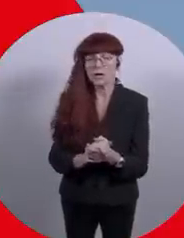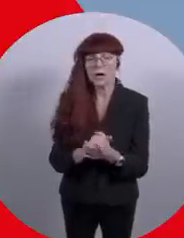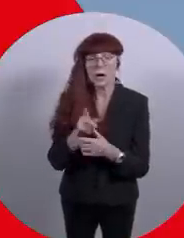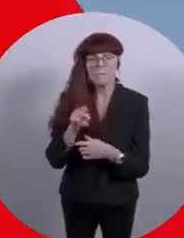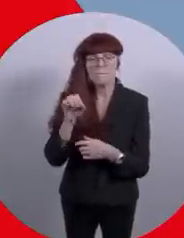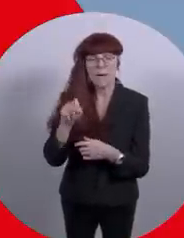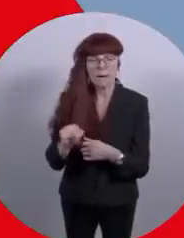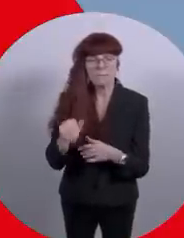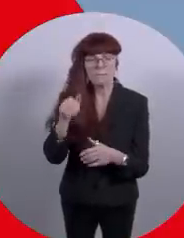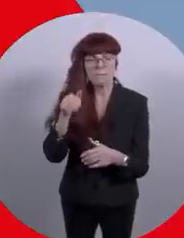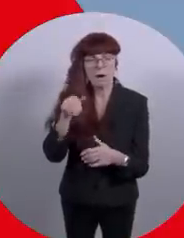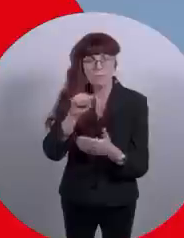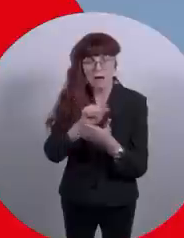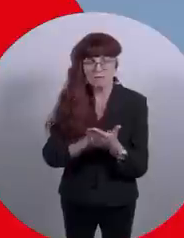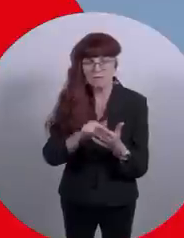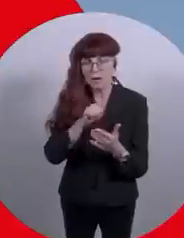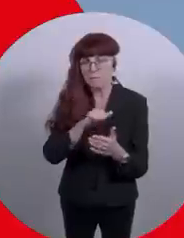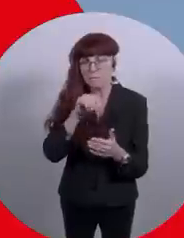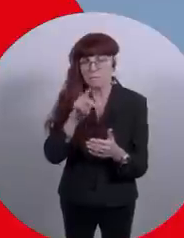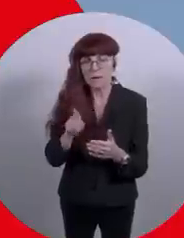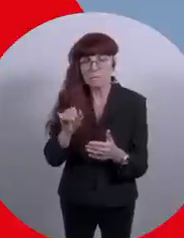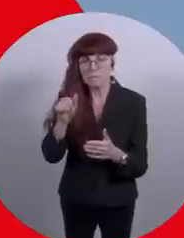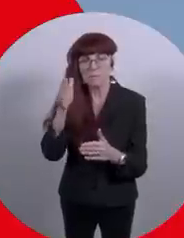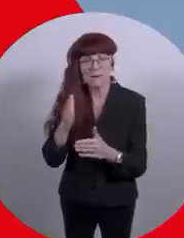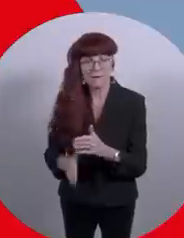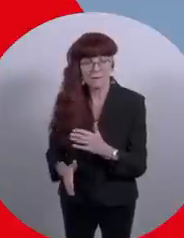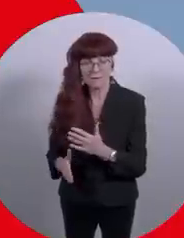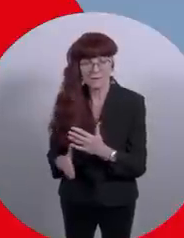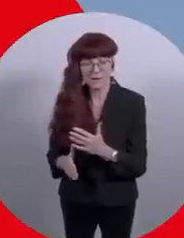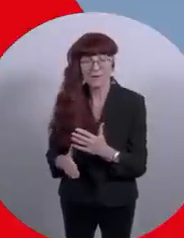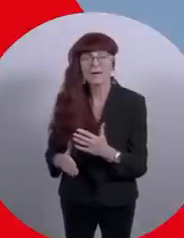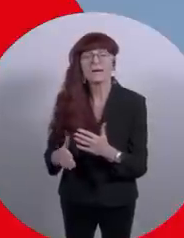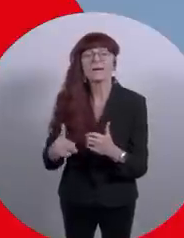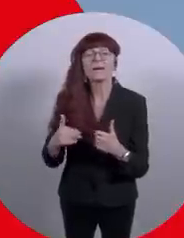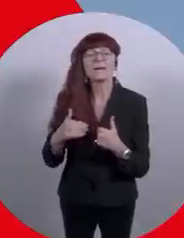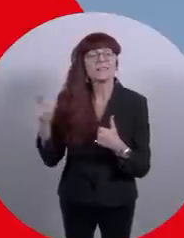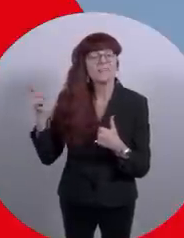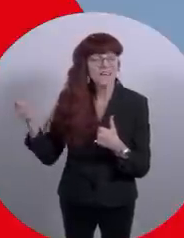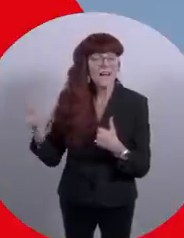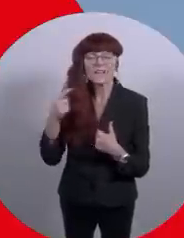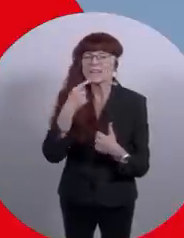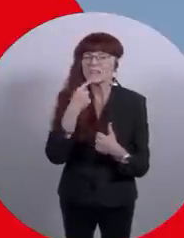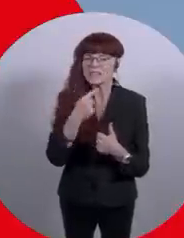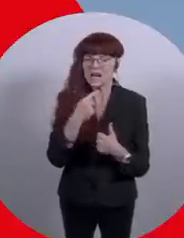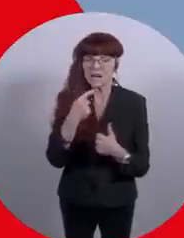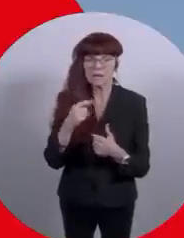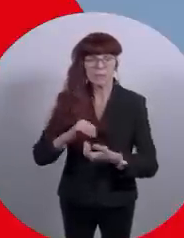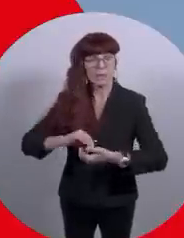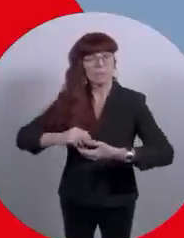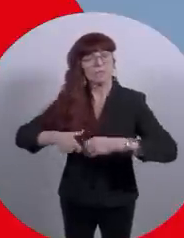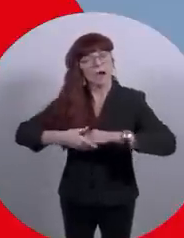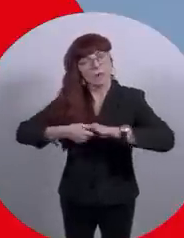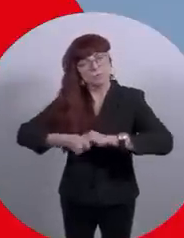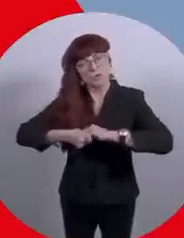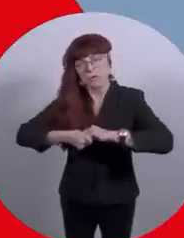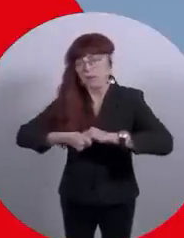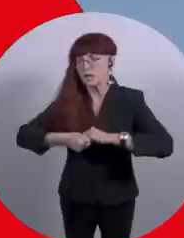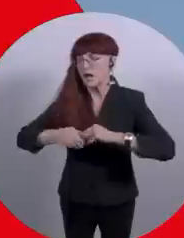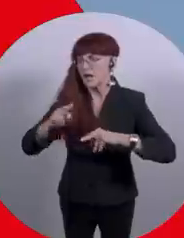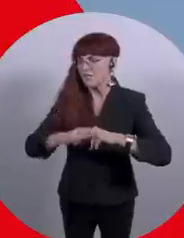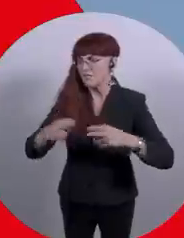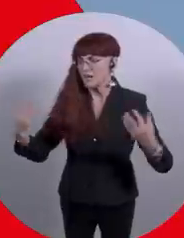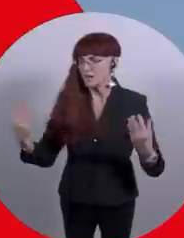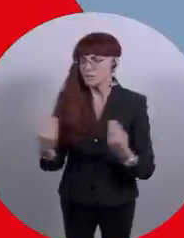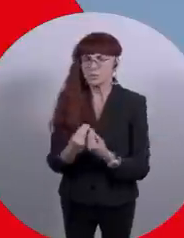auf sie hat gesagt wie sie sie verabschiedet hat im Club wenn wir zusammenhalten sagen